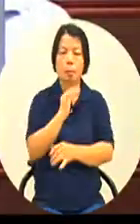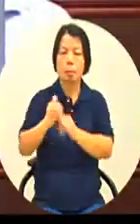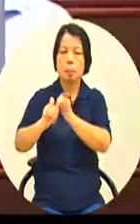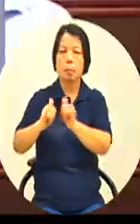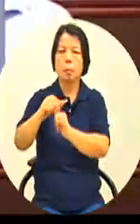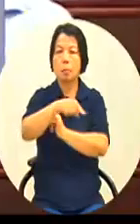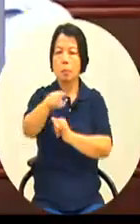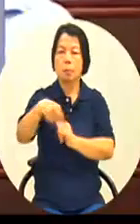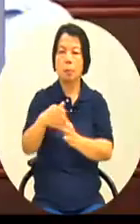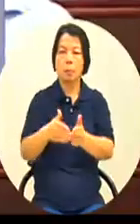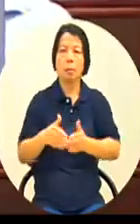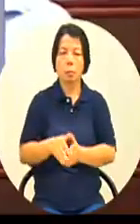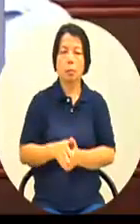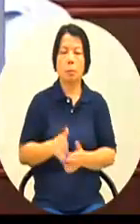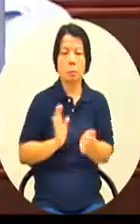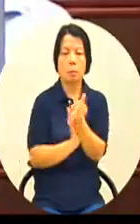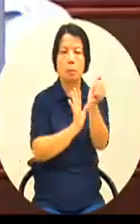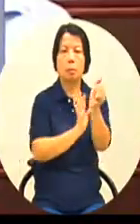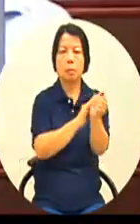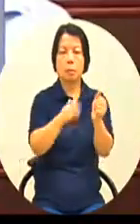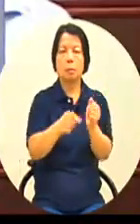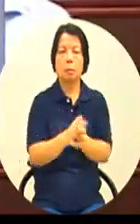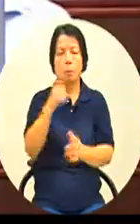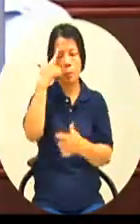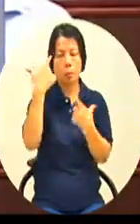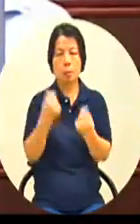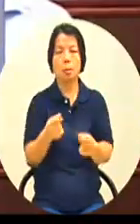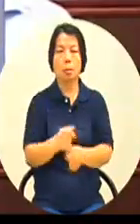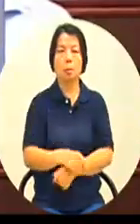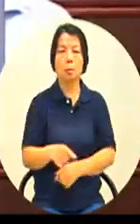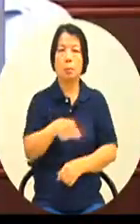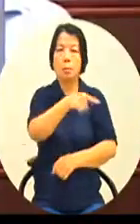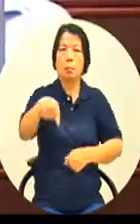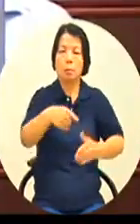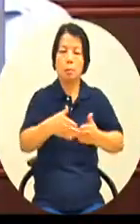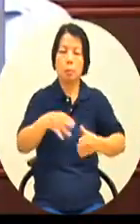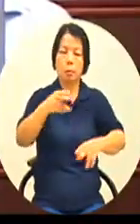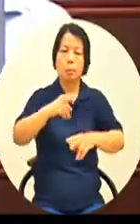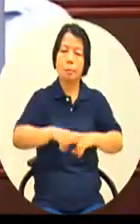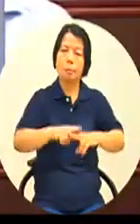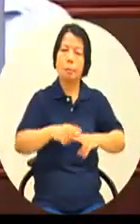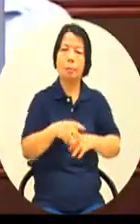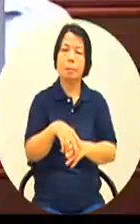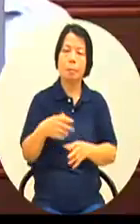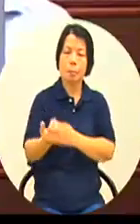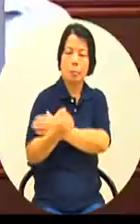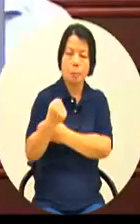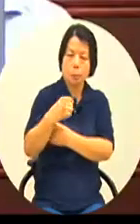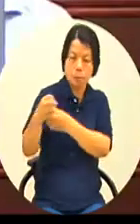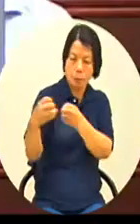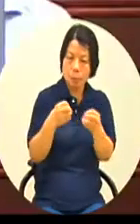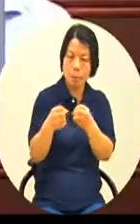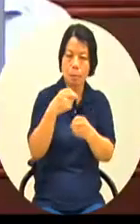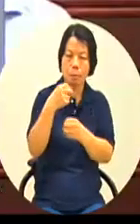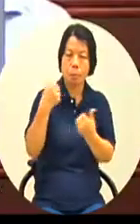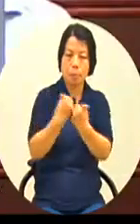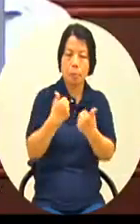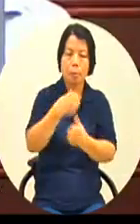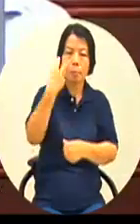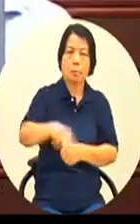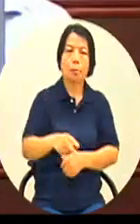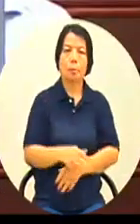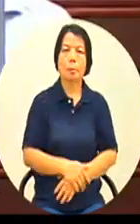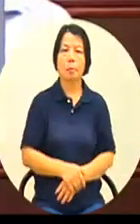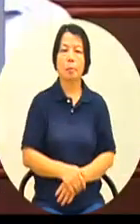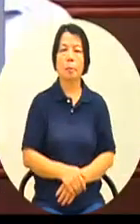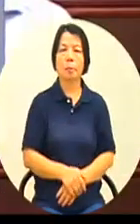可以共同来支持跟认同，或是说大家可以共同坐下来共同努力讨论的一个基础了哈。